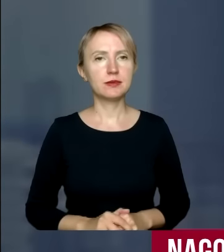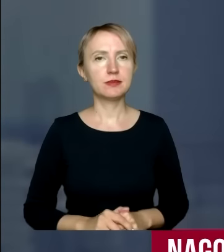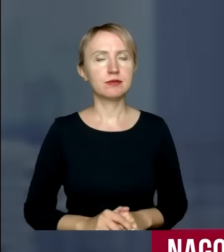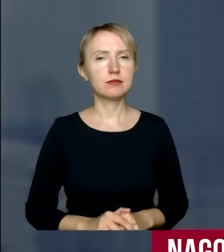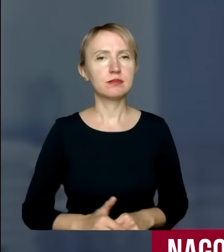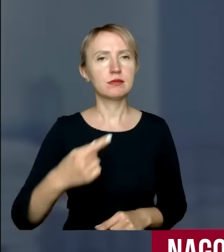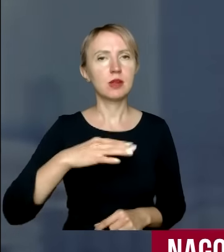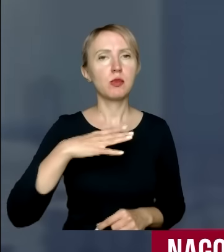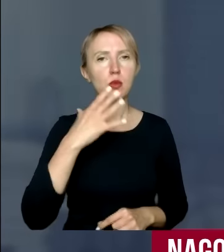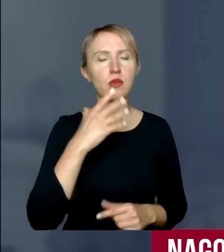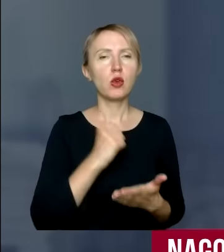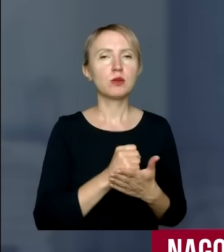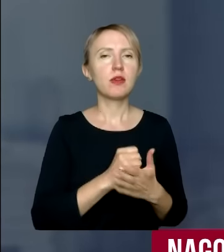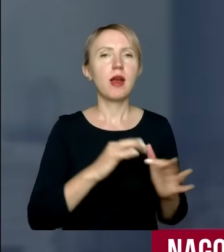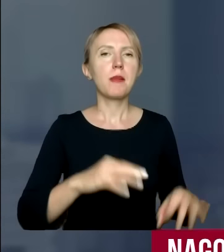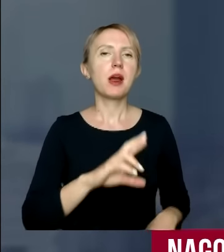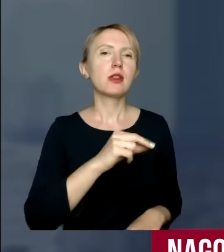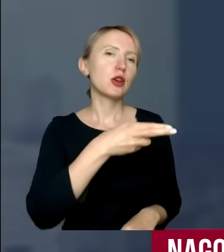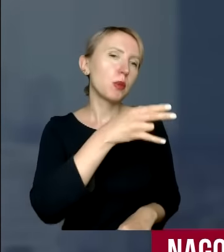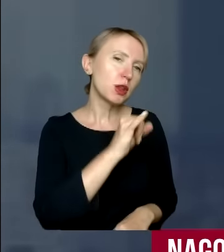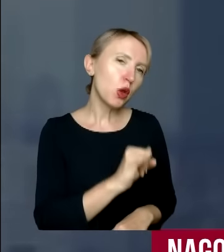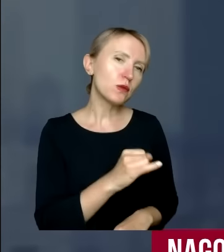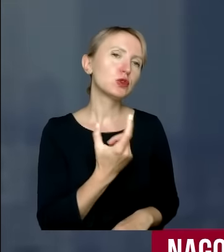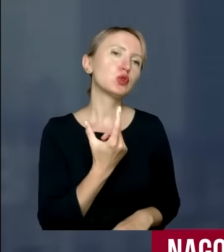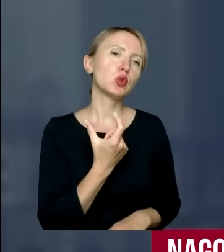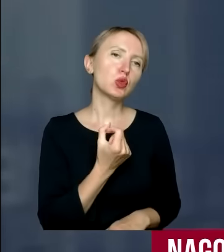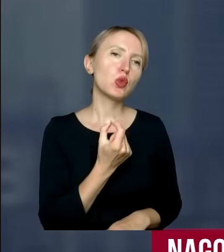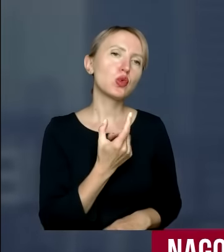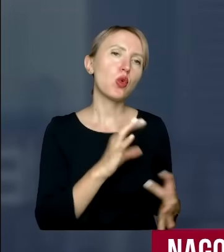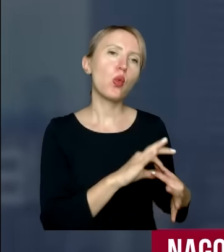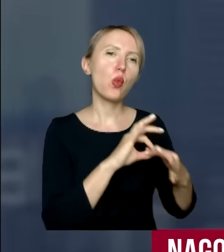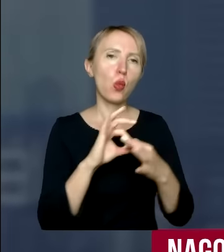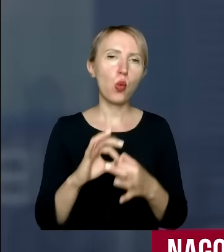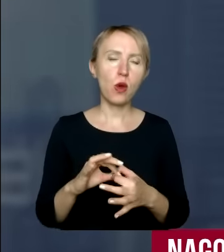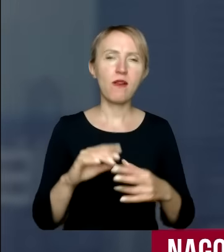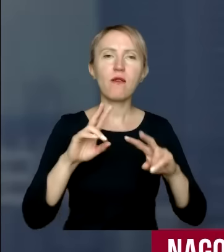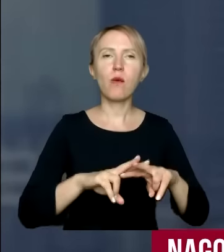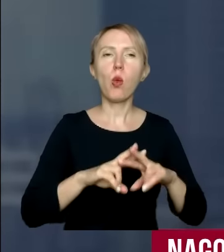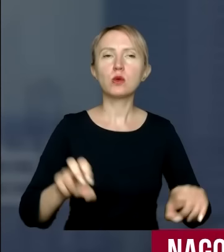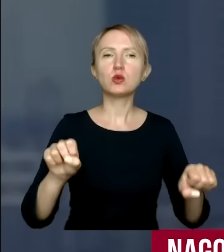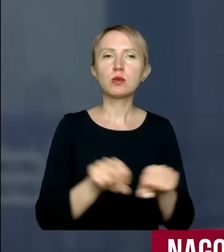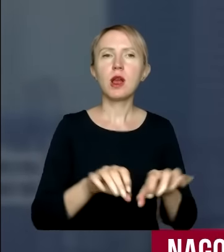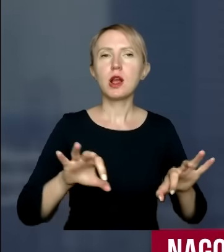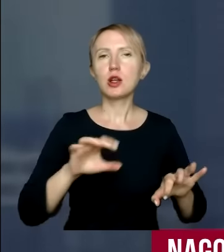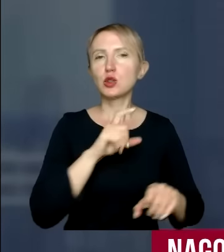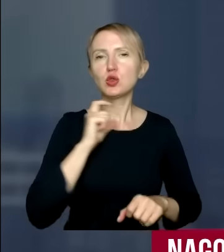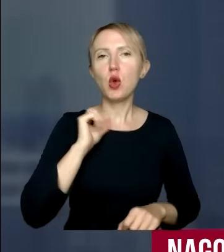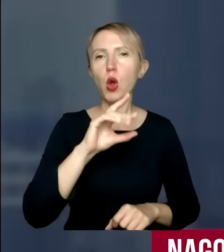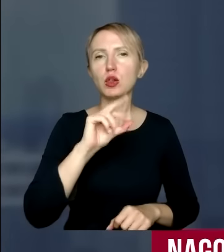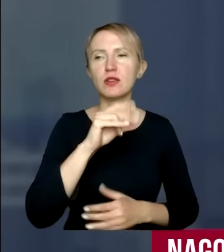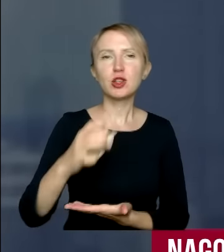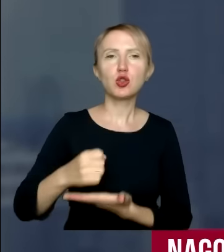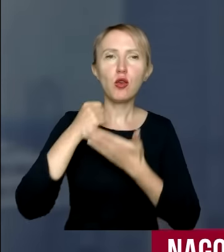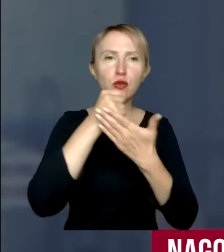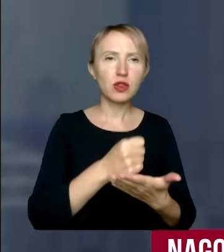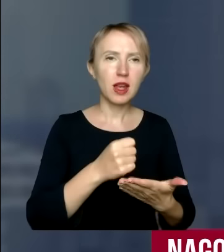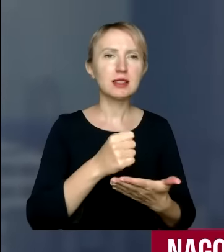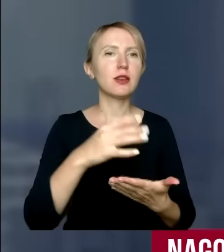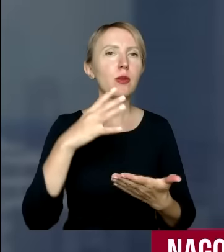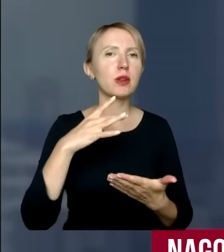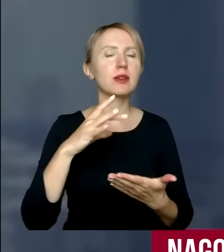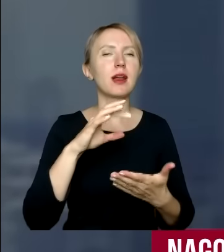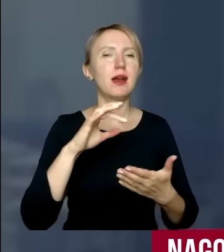sprawę pana Romanowskiego poniekąd to jest związane poprzez fundusz sprawiedliwości bo ksiądz orszewski dostał dofinansowanie na swój